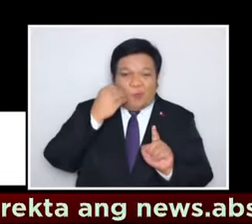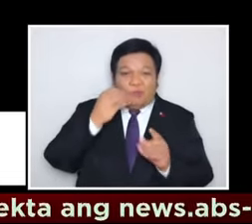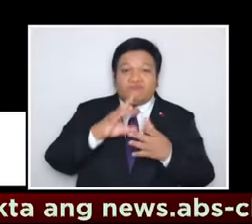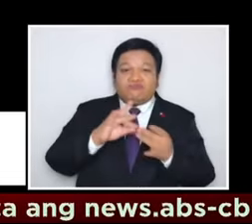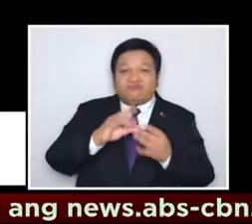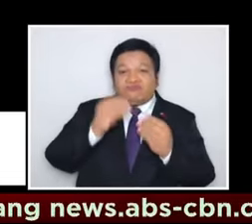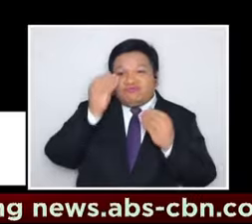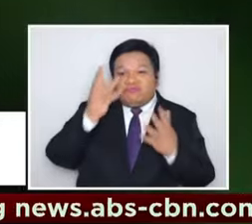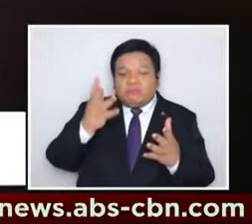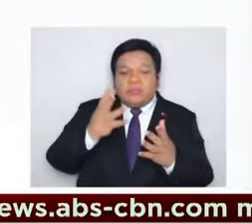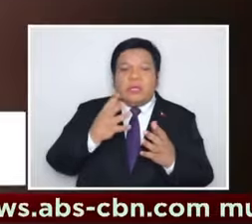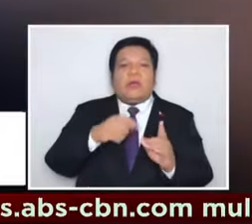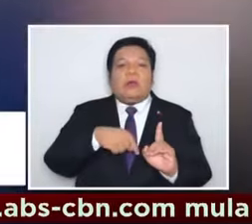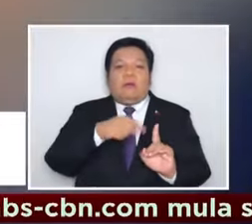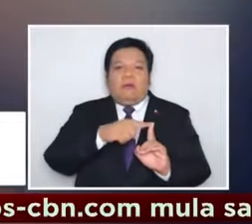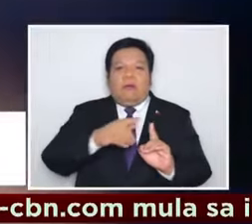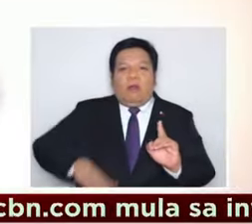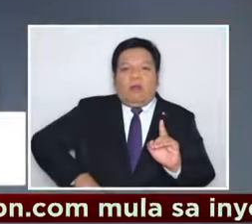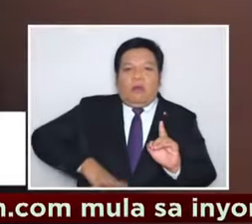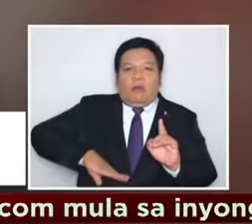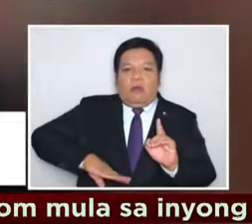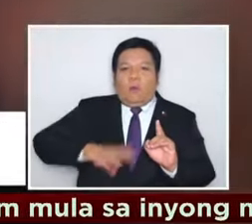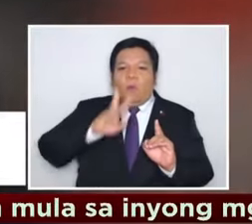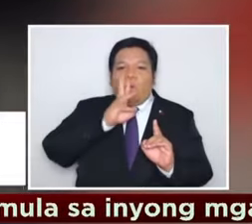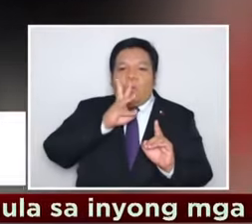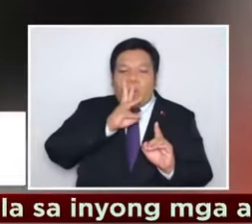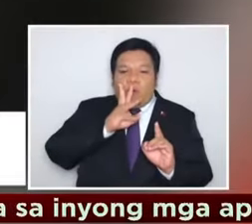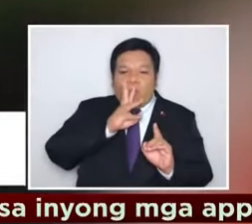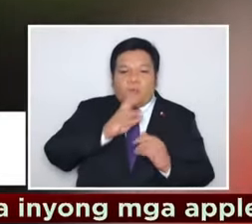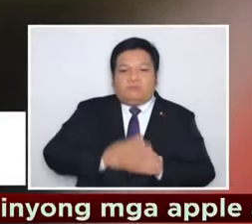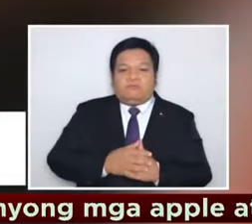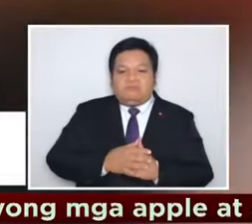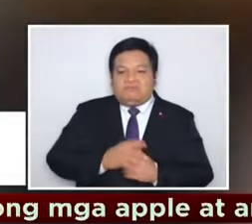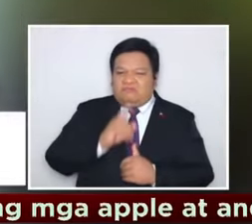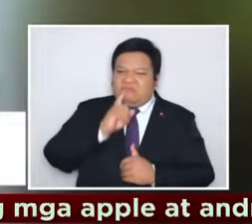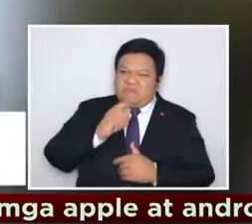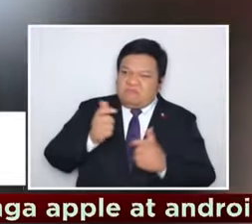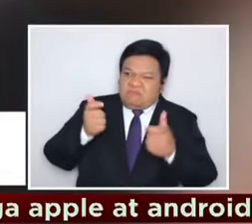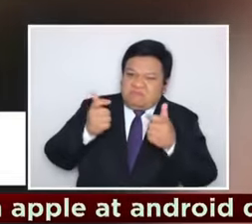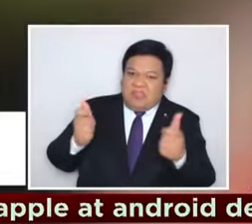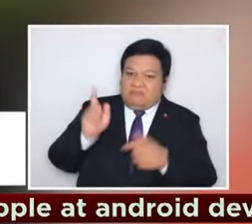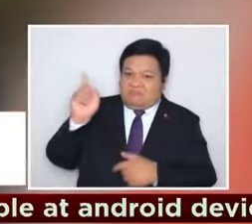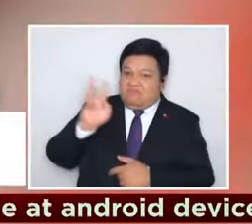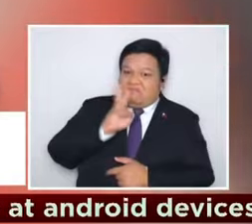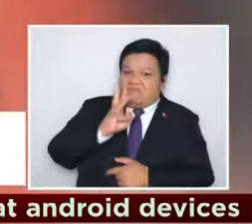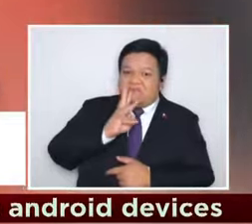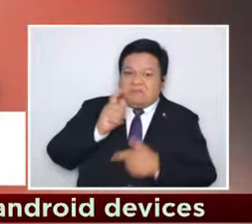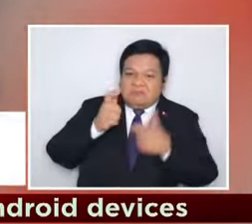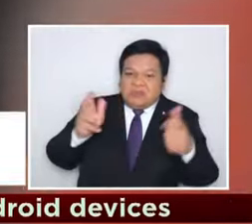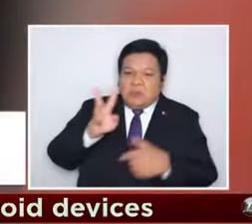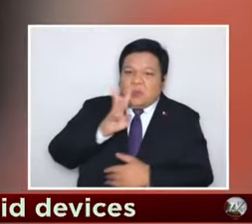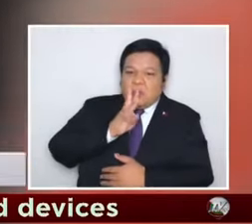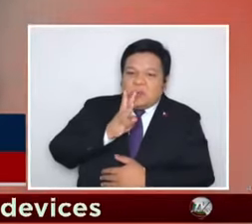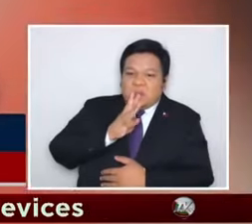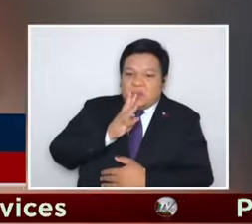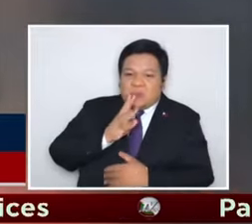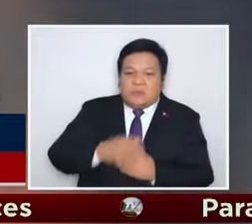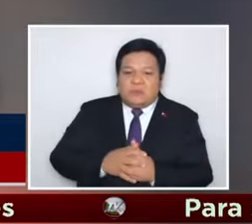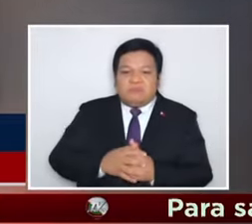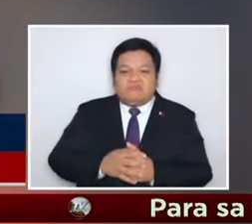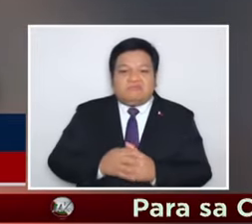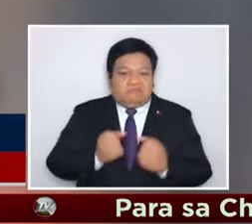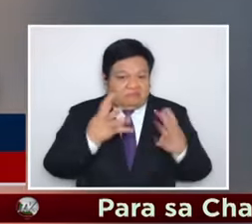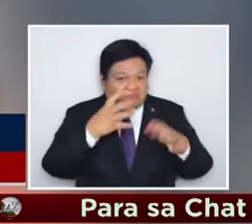sa kanilang lugar. Kadaghan mo kasuwayan ng nani nga baha. Oh. One sa kanon. Higit sa ingon.